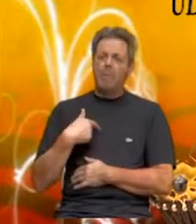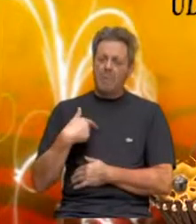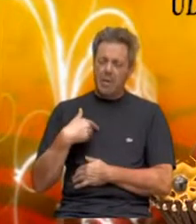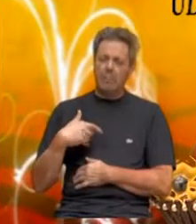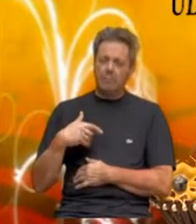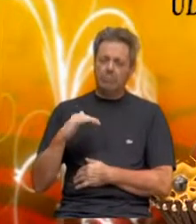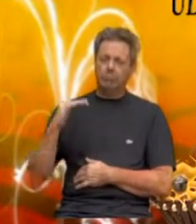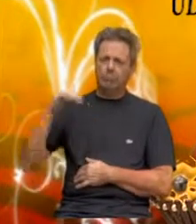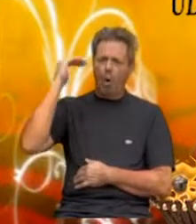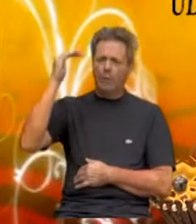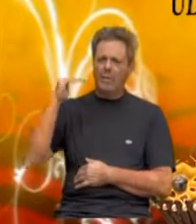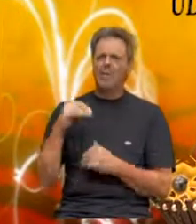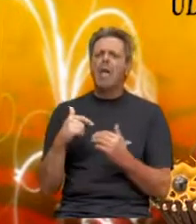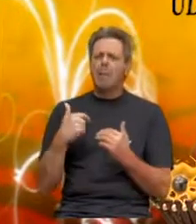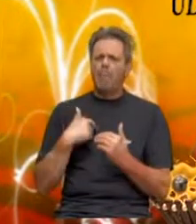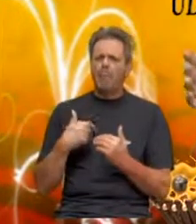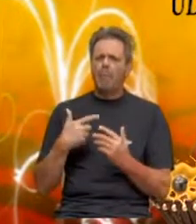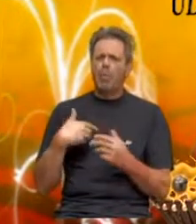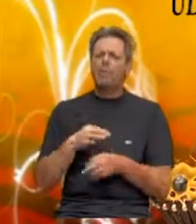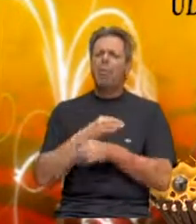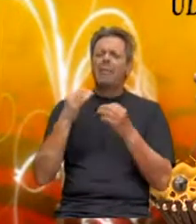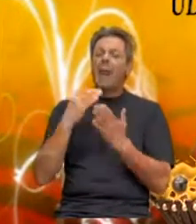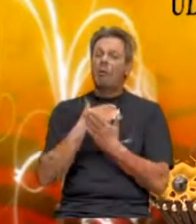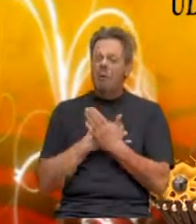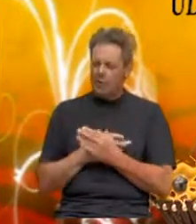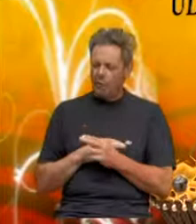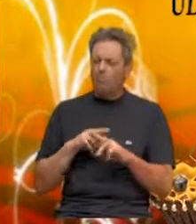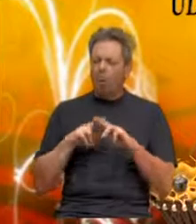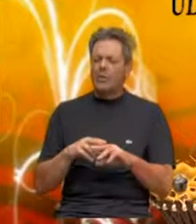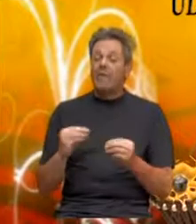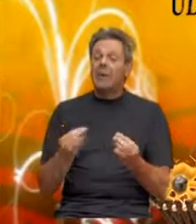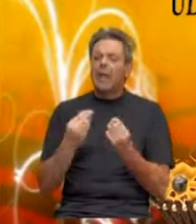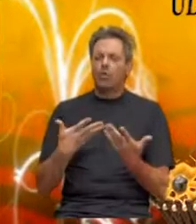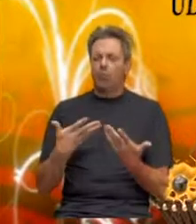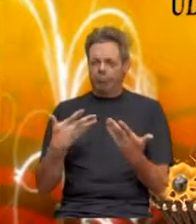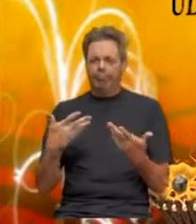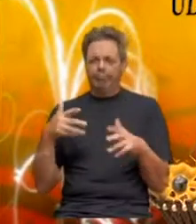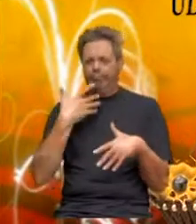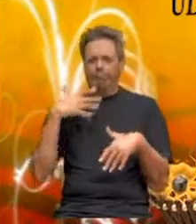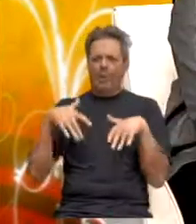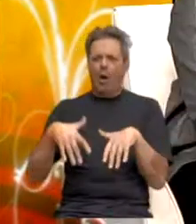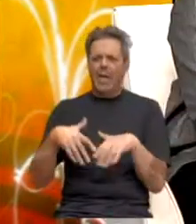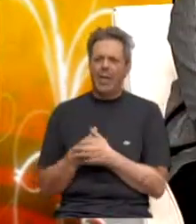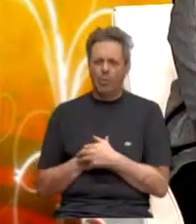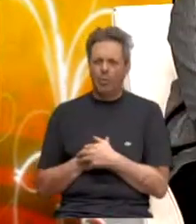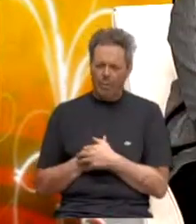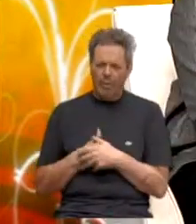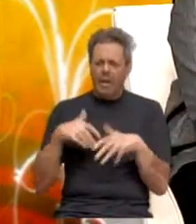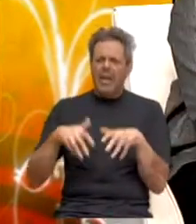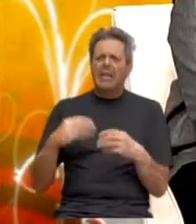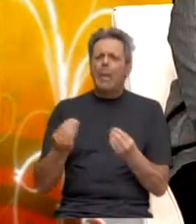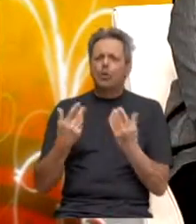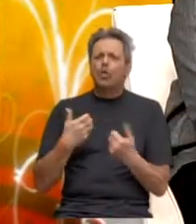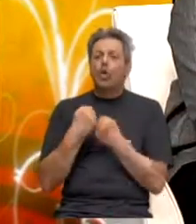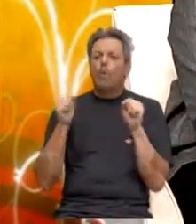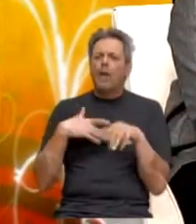odrasli trebali malo više u svom dnevnom rasporedu ostaviti nešto za igru. Pa tako, igra je možda nešto što oslobađa od stresa,